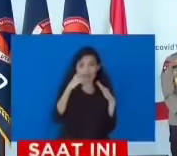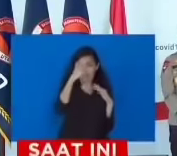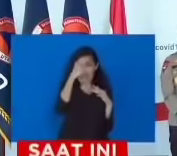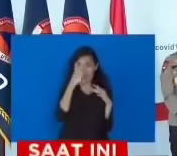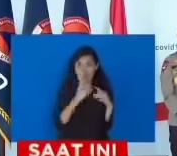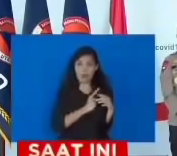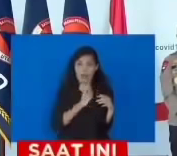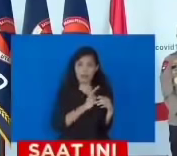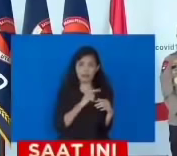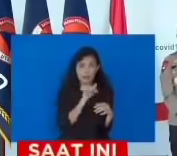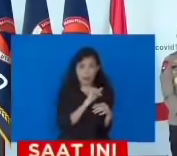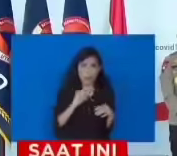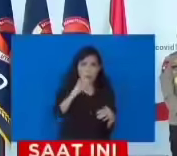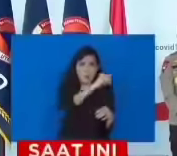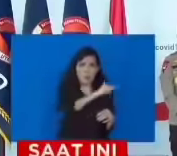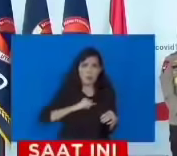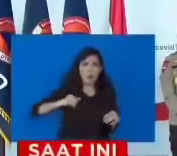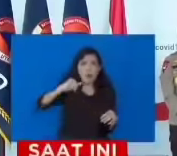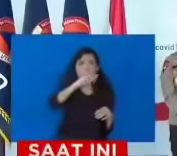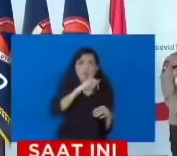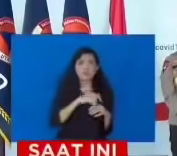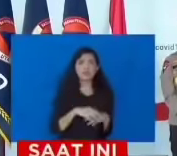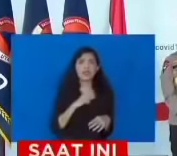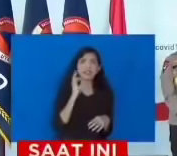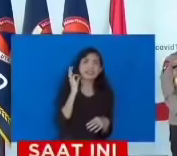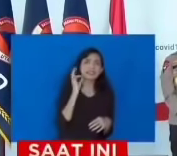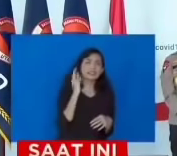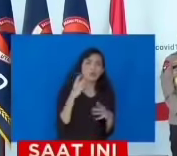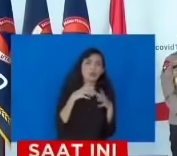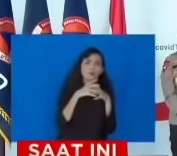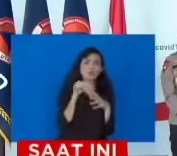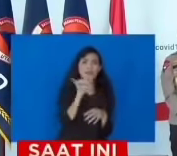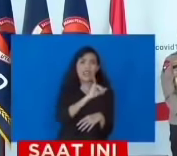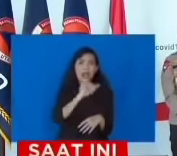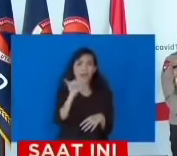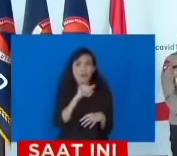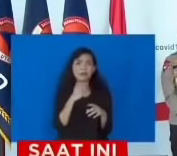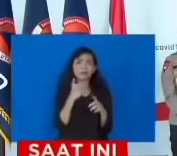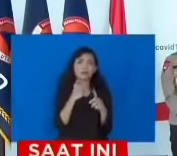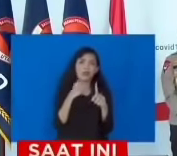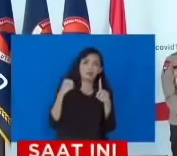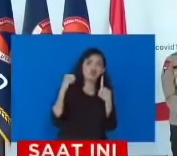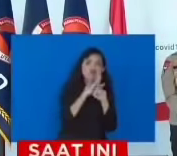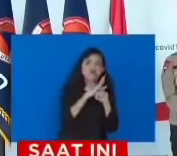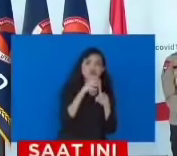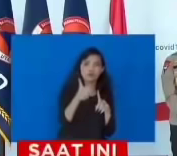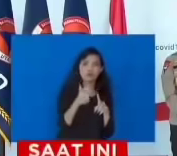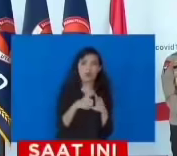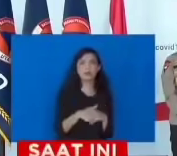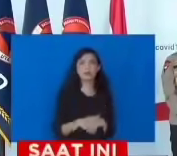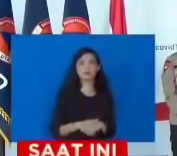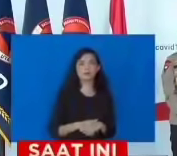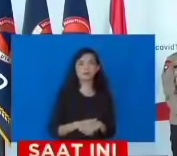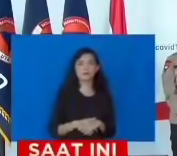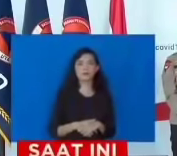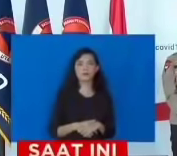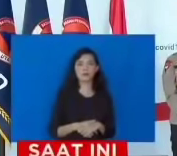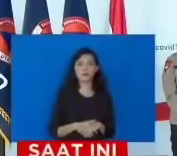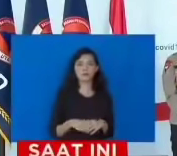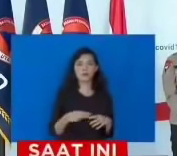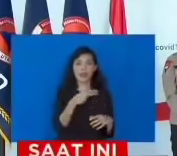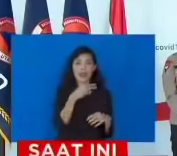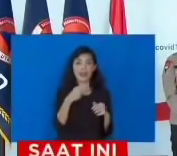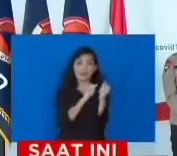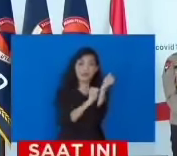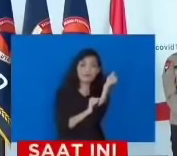yang semuanya memiliki risiko yang sama untuk terpapar penyakit ini. Oleh karena itu,